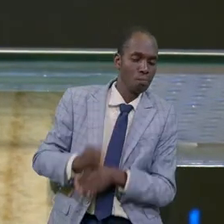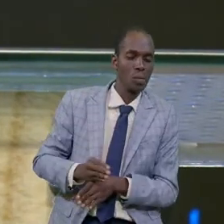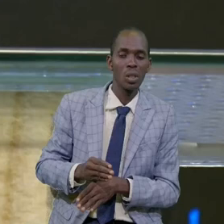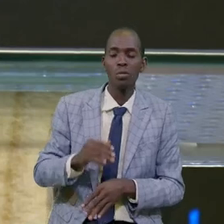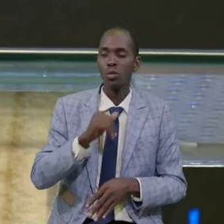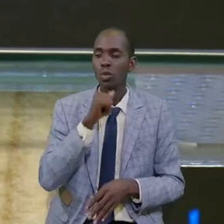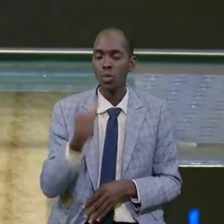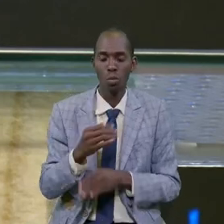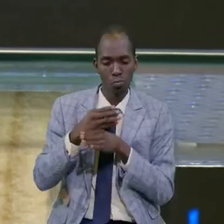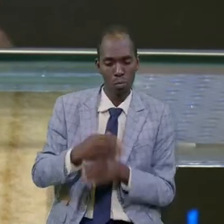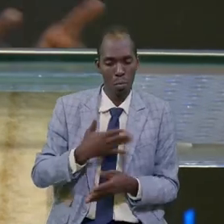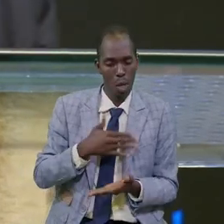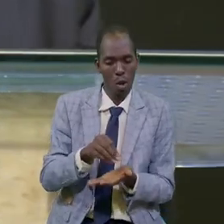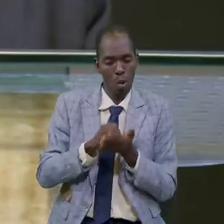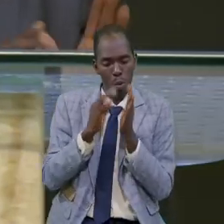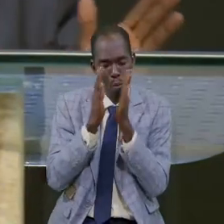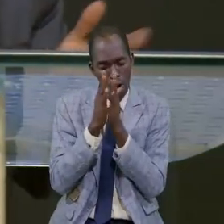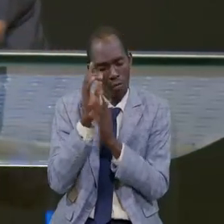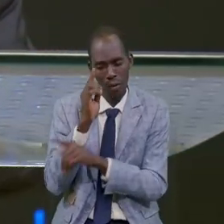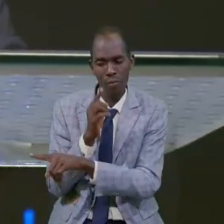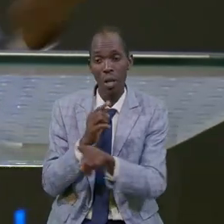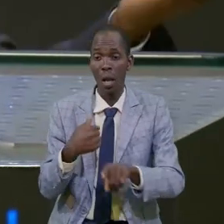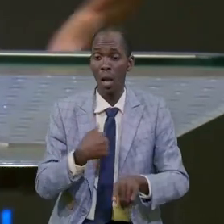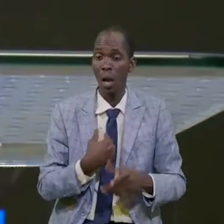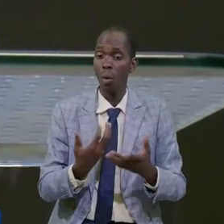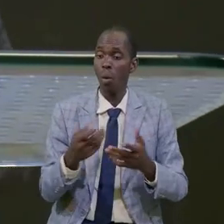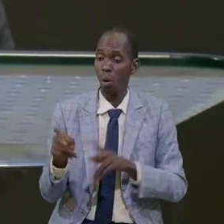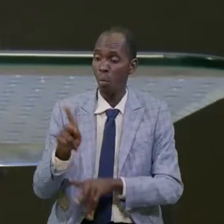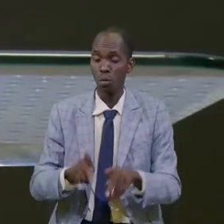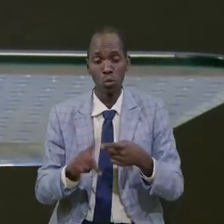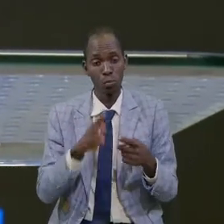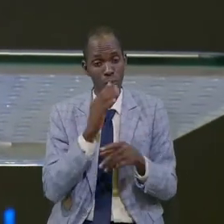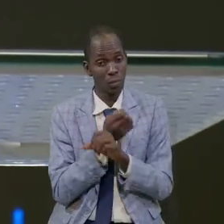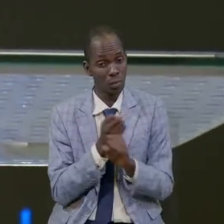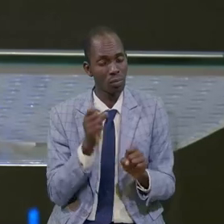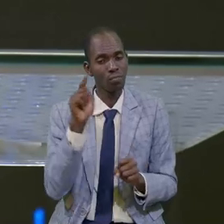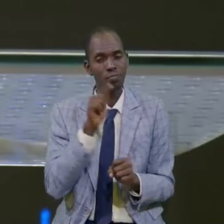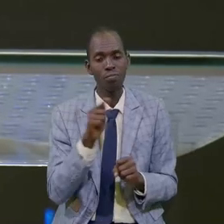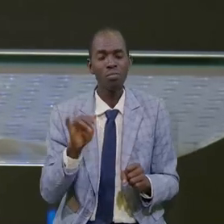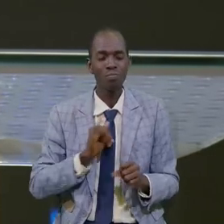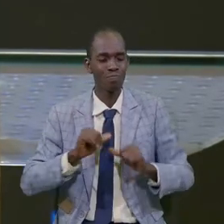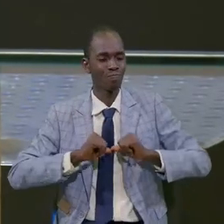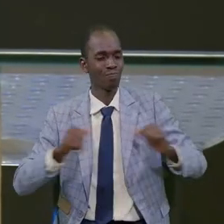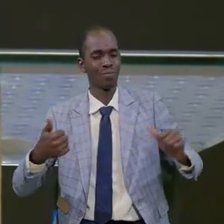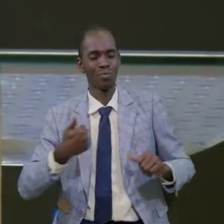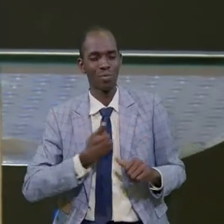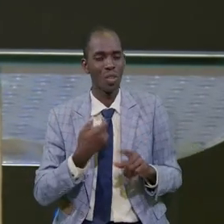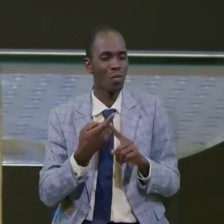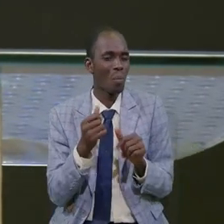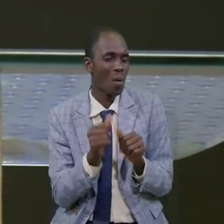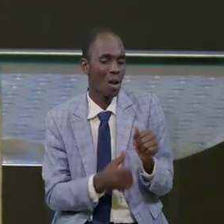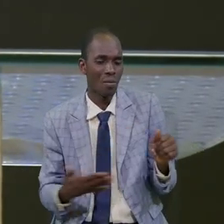détruire l'effet de ma prière. Je veux qu'il soit sauvé. Donc, je me renonce à toute chose